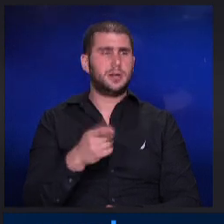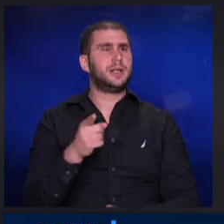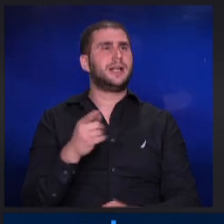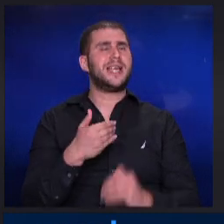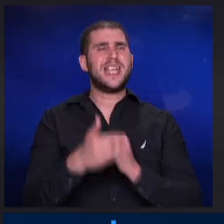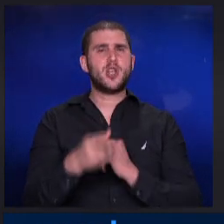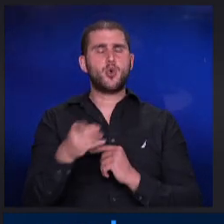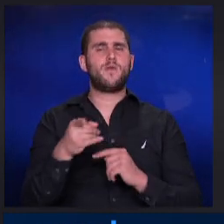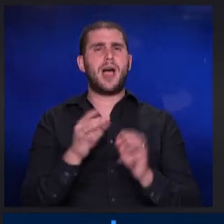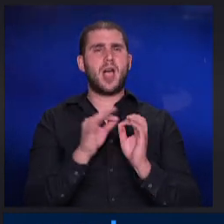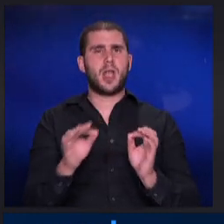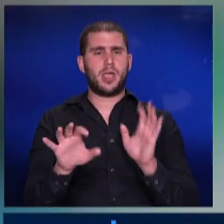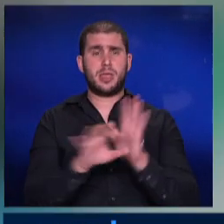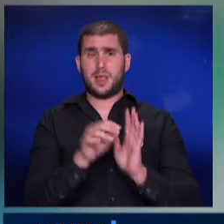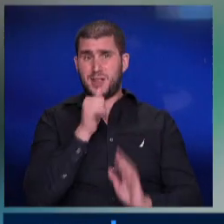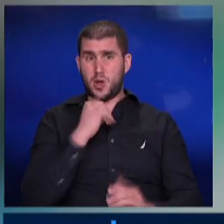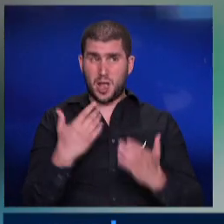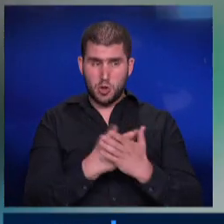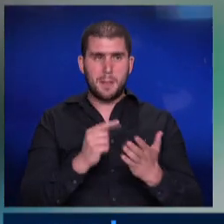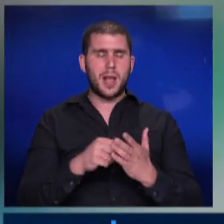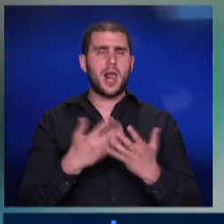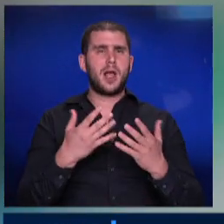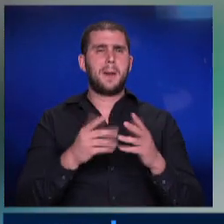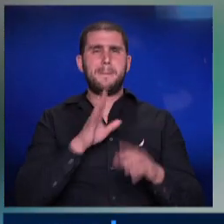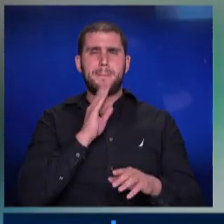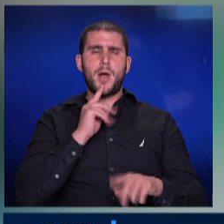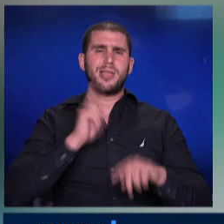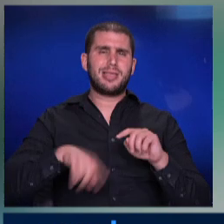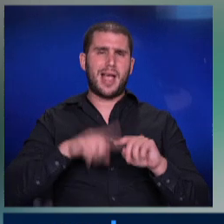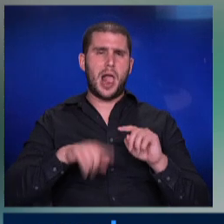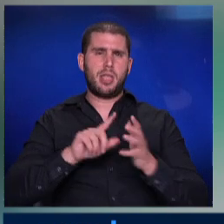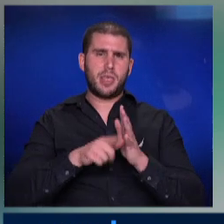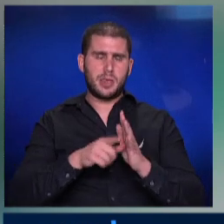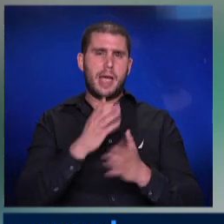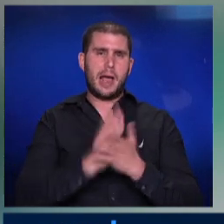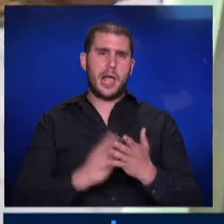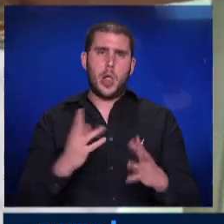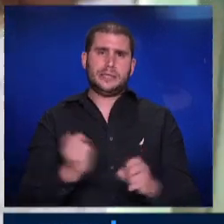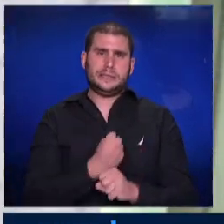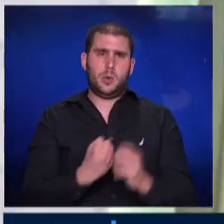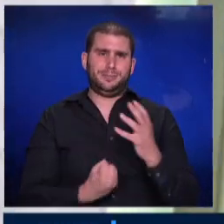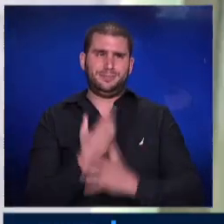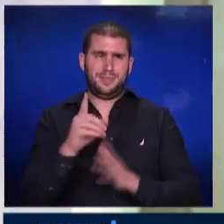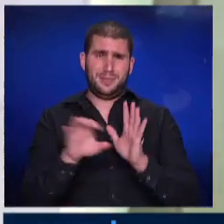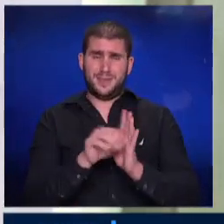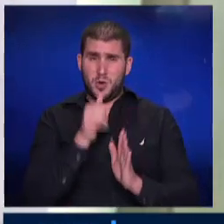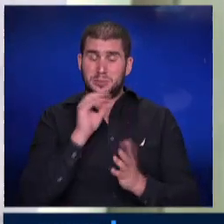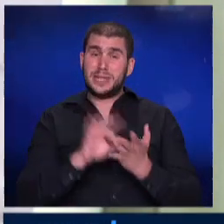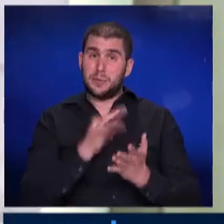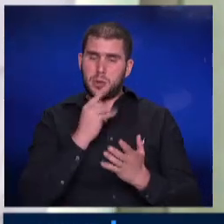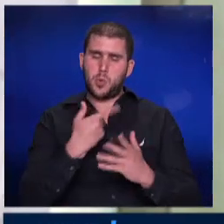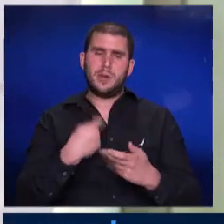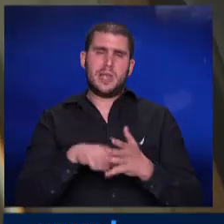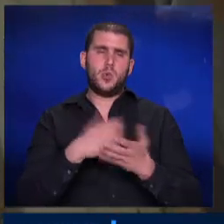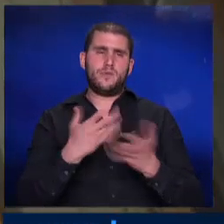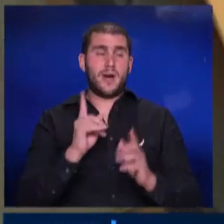בכניסתה לתוקף של התעודה החדשה נבע מכשלים טכניים שמנעו מחלק מהזכאים להנפיק את התו הירוק. במשרד הבריאות אמרו שהתקלות תוקנו,